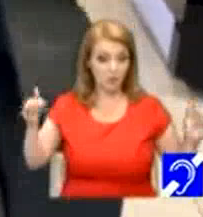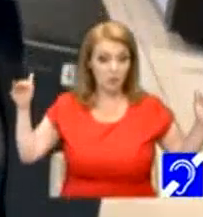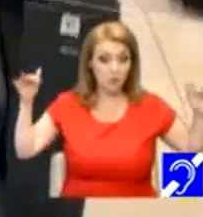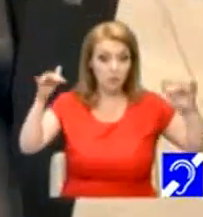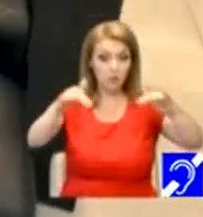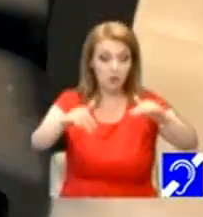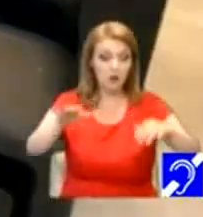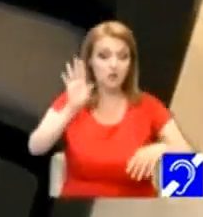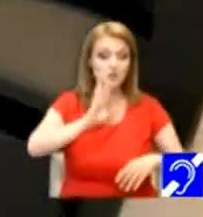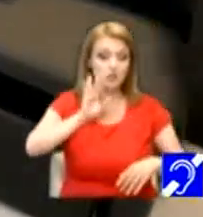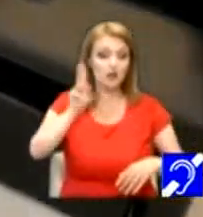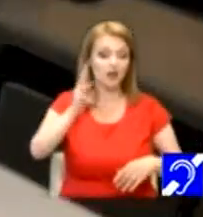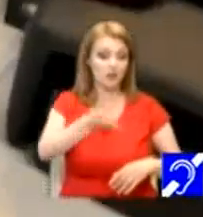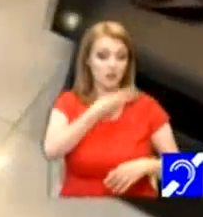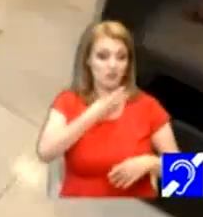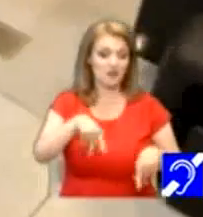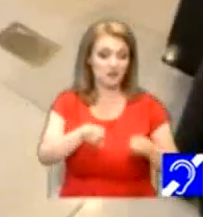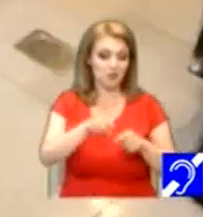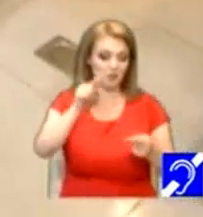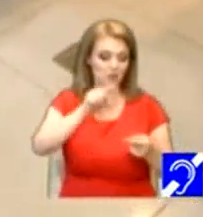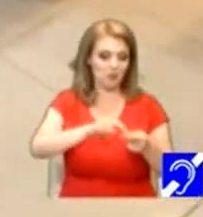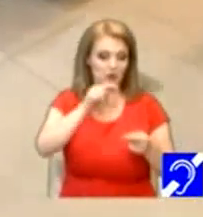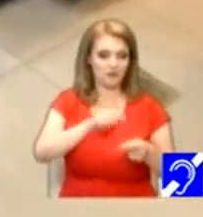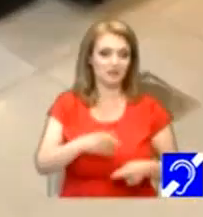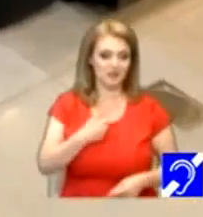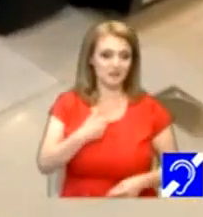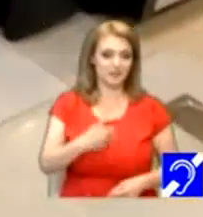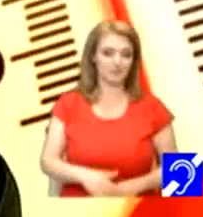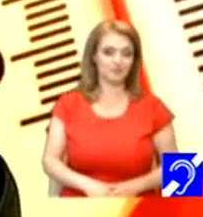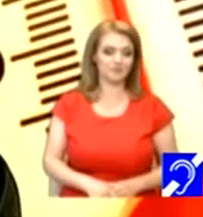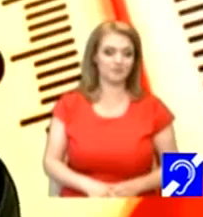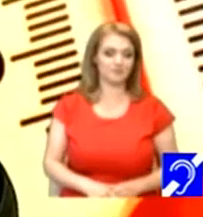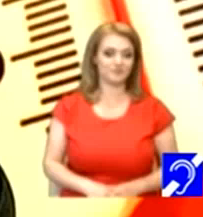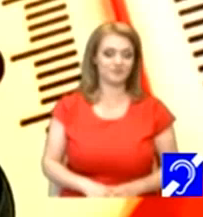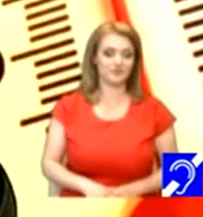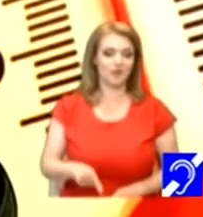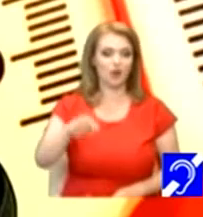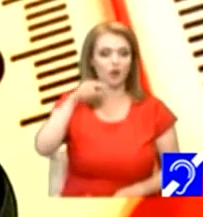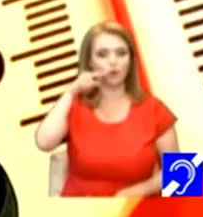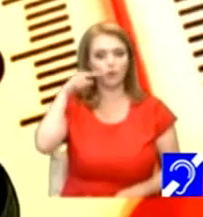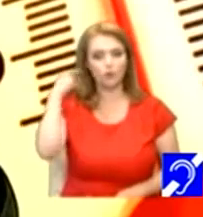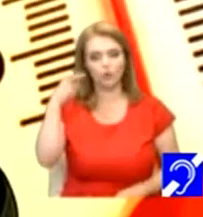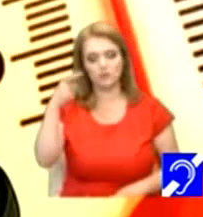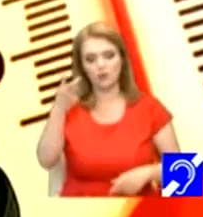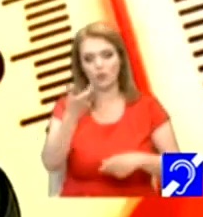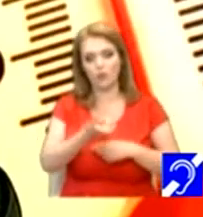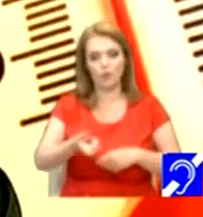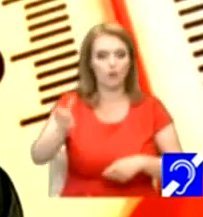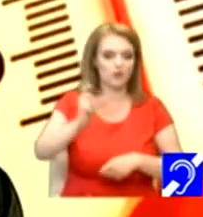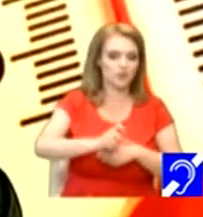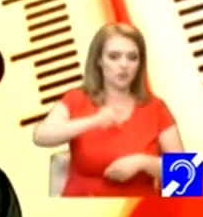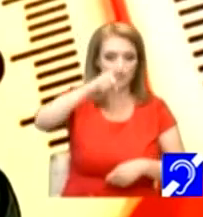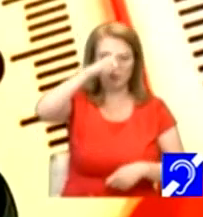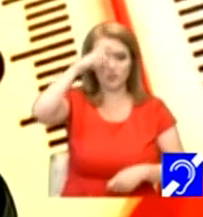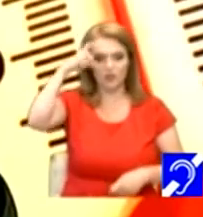femeile care doreau să-și instaleze chipul. Rusia se confruntă cu un val de căldură